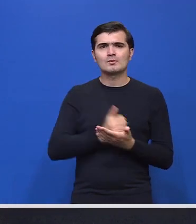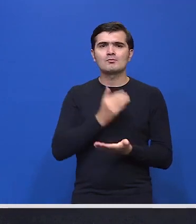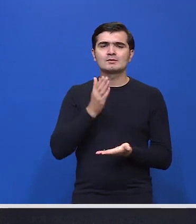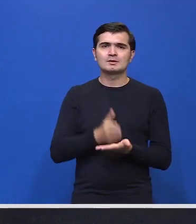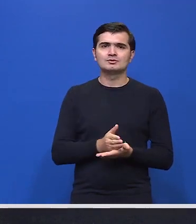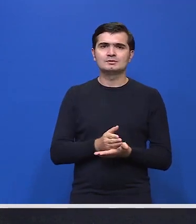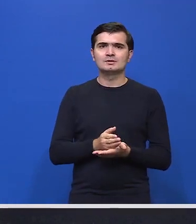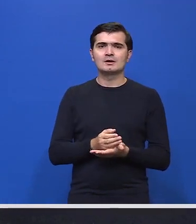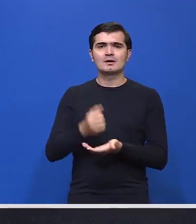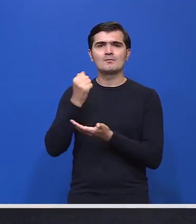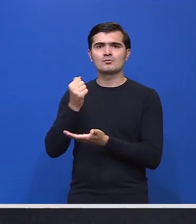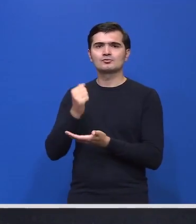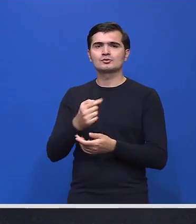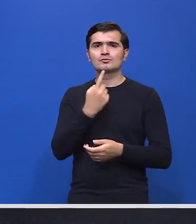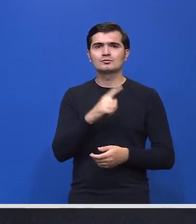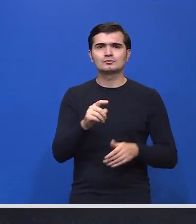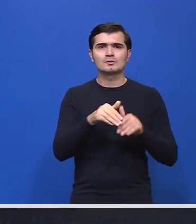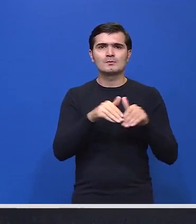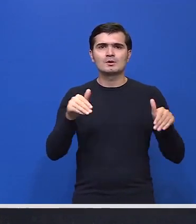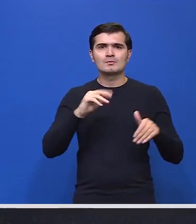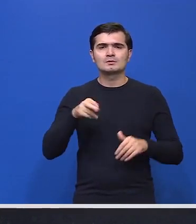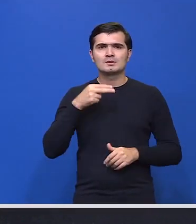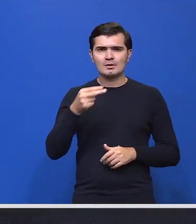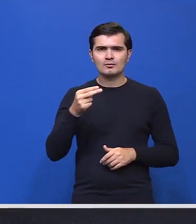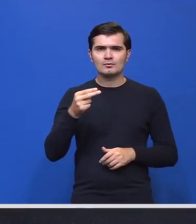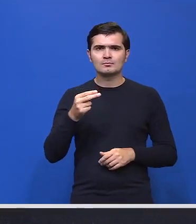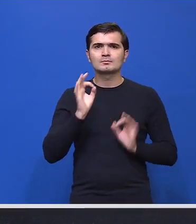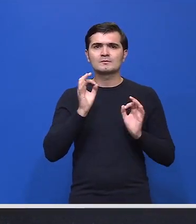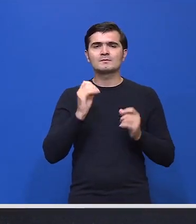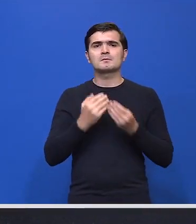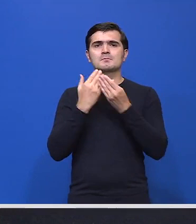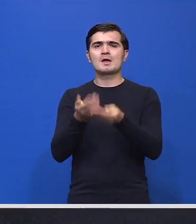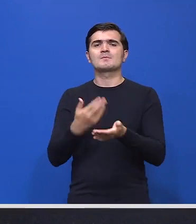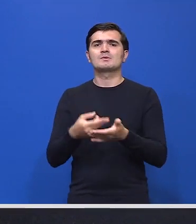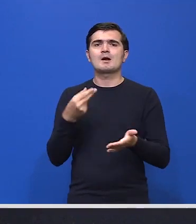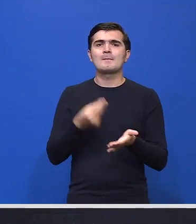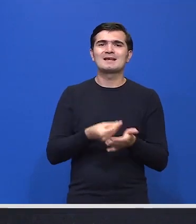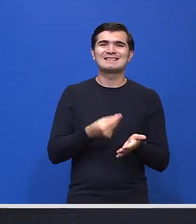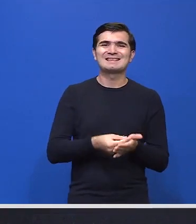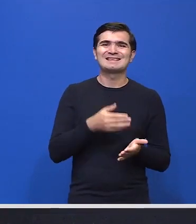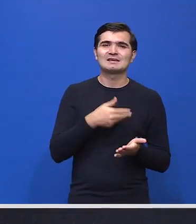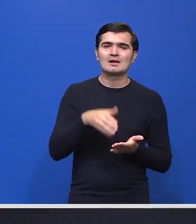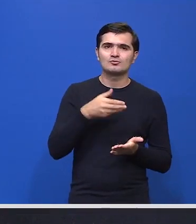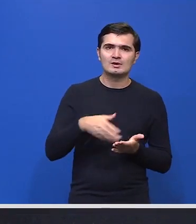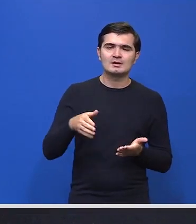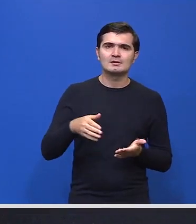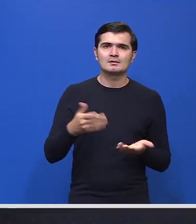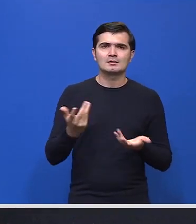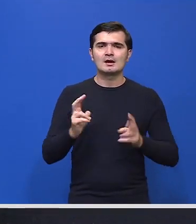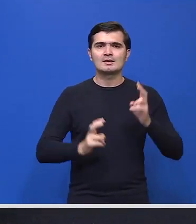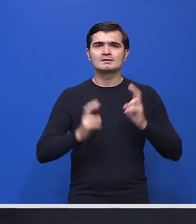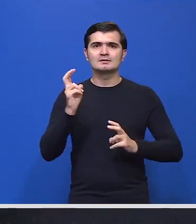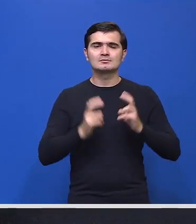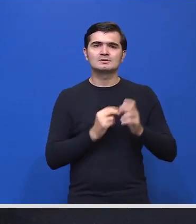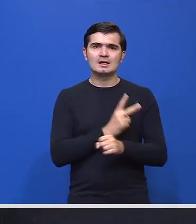ca un buget de 100 de milioane de euro să fie alocat pentru decontarea cheltuielilor pe care